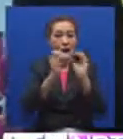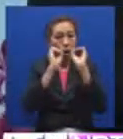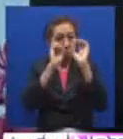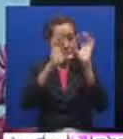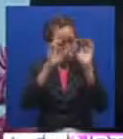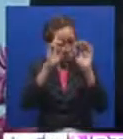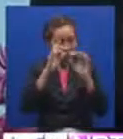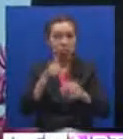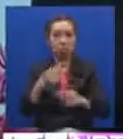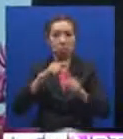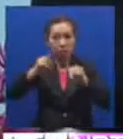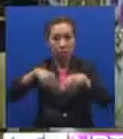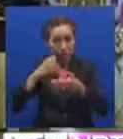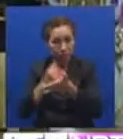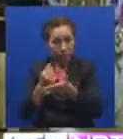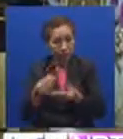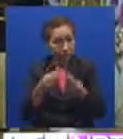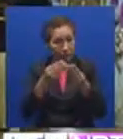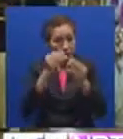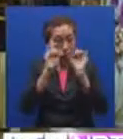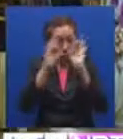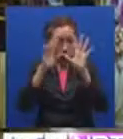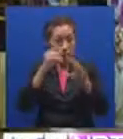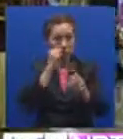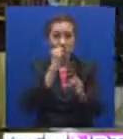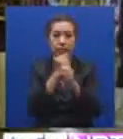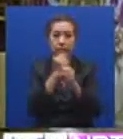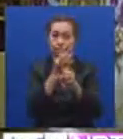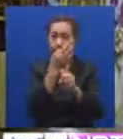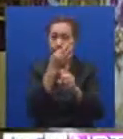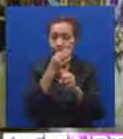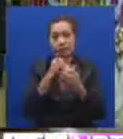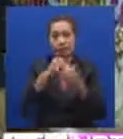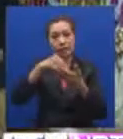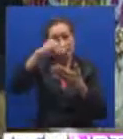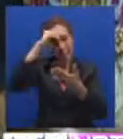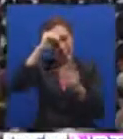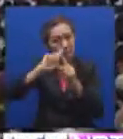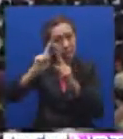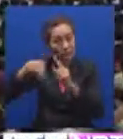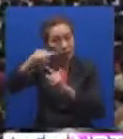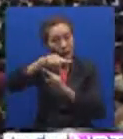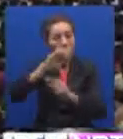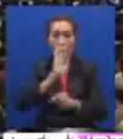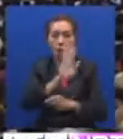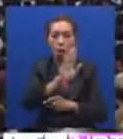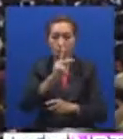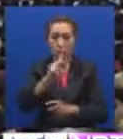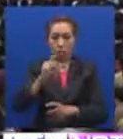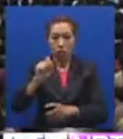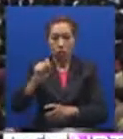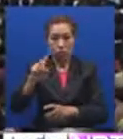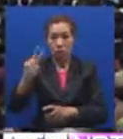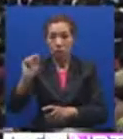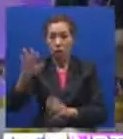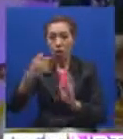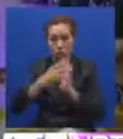มอบเกียรติบัตรให้แก่ข้าราชการครูและบุคลากรทางการศึกษาในสังกัดกศนอุบลราชธานี